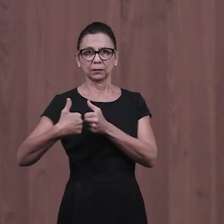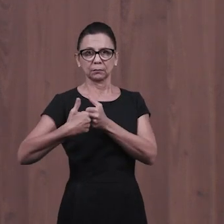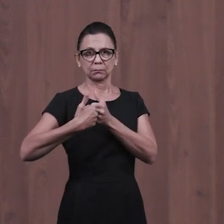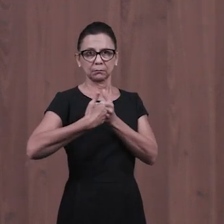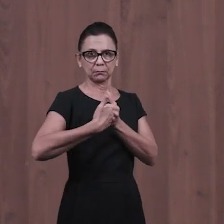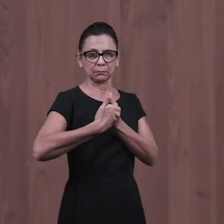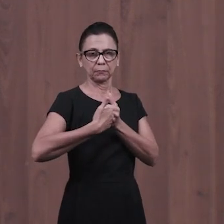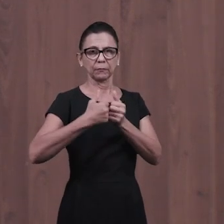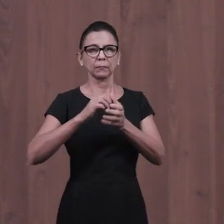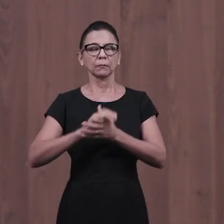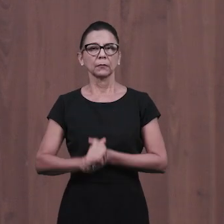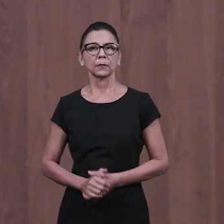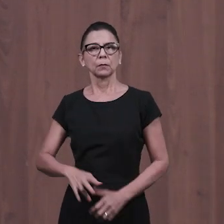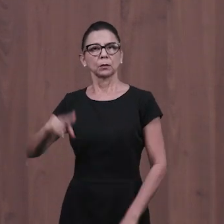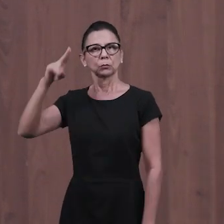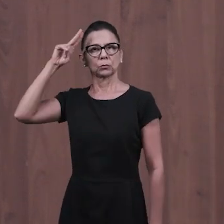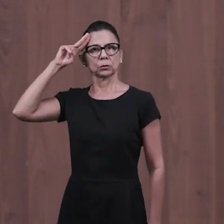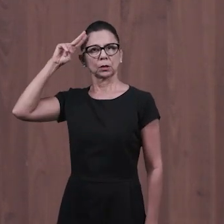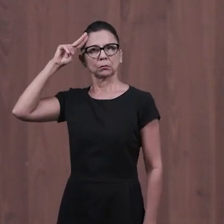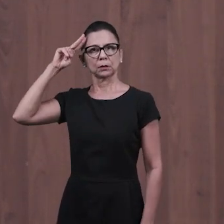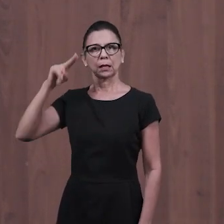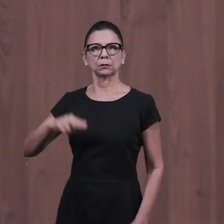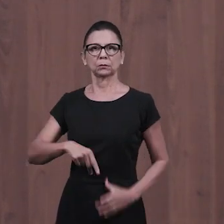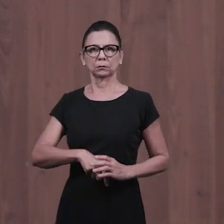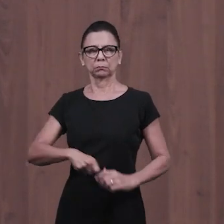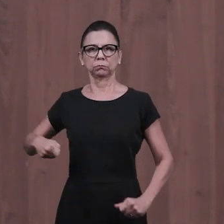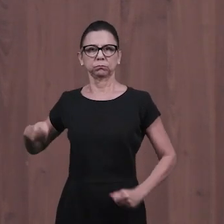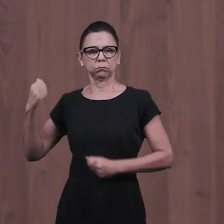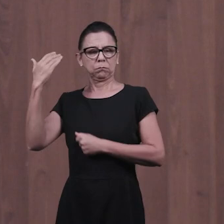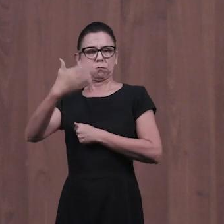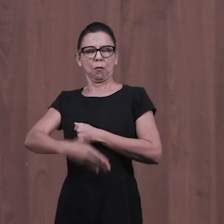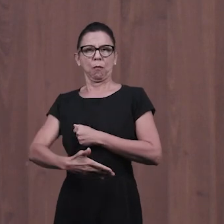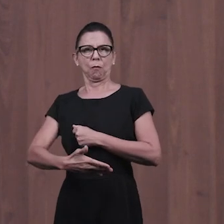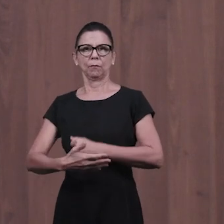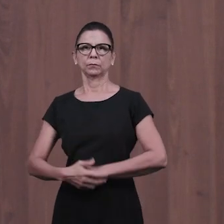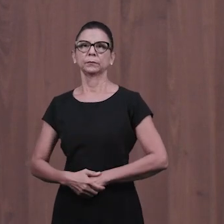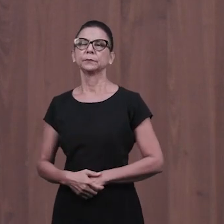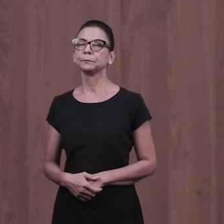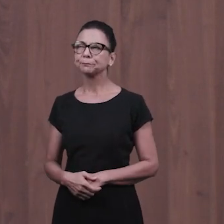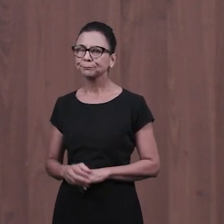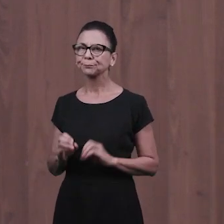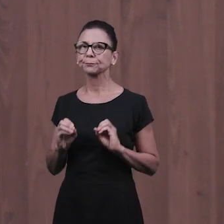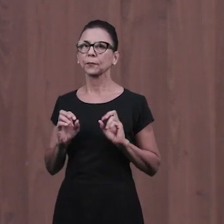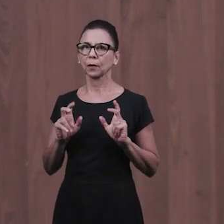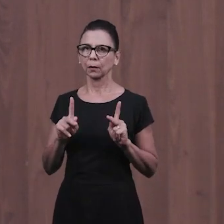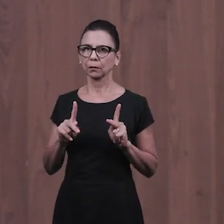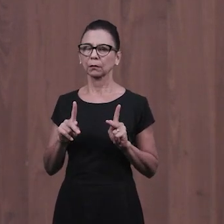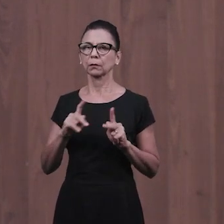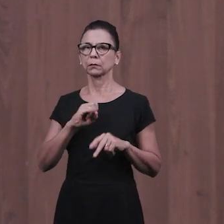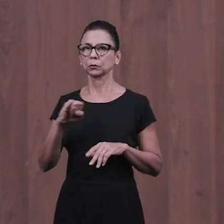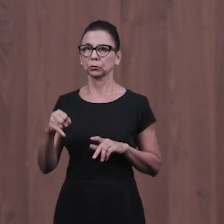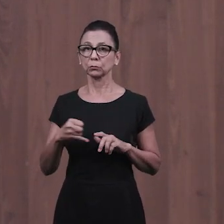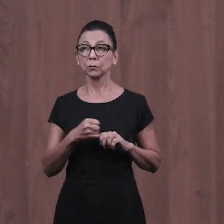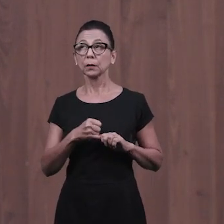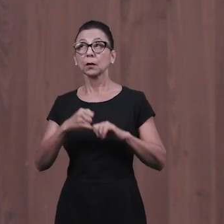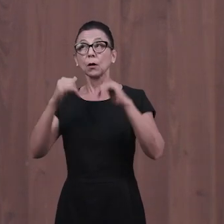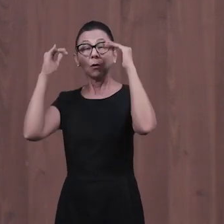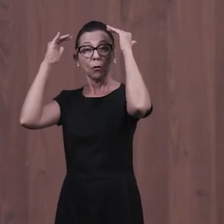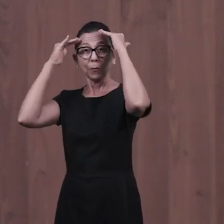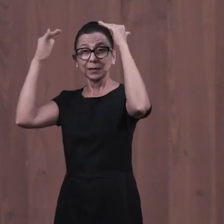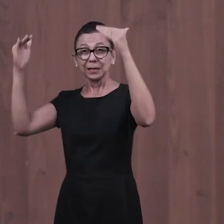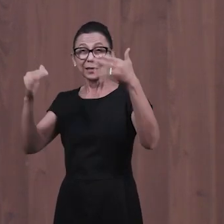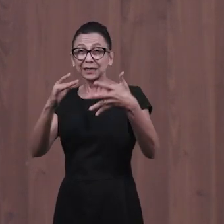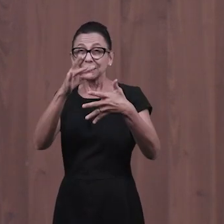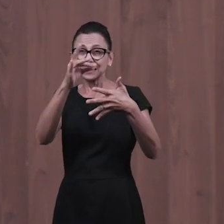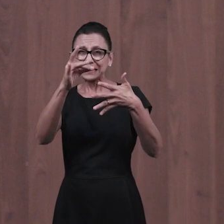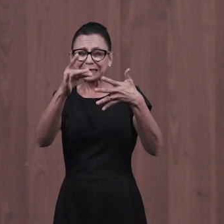soldats armés. Et Josué a été obéissant à la voix du Seigneur. Il a fait tout ce dont